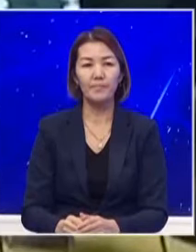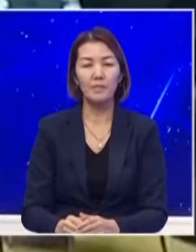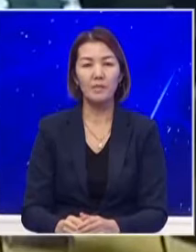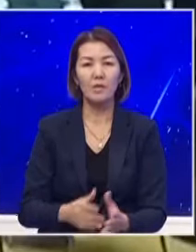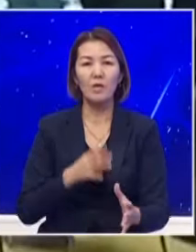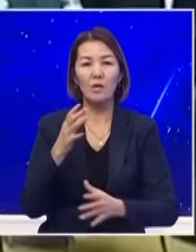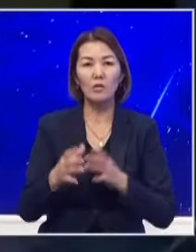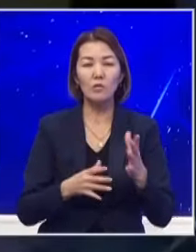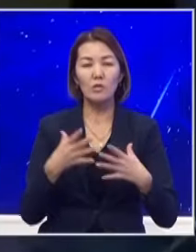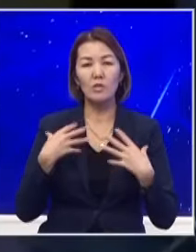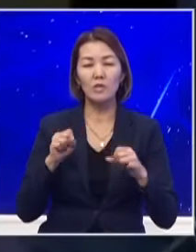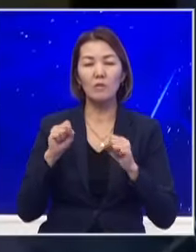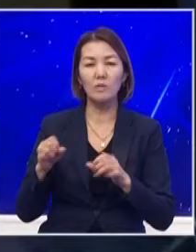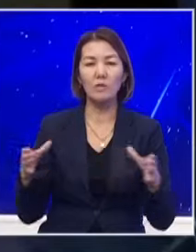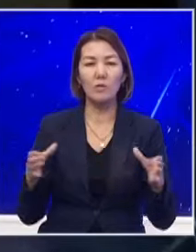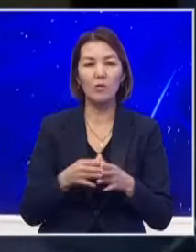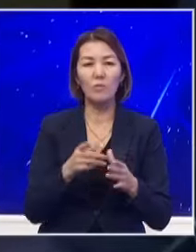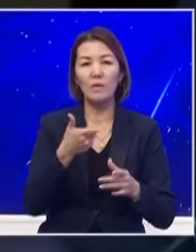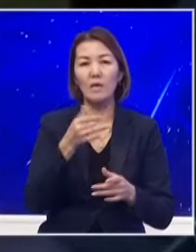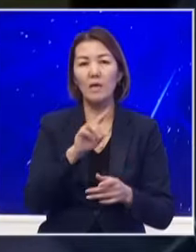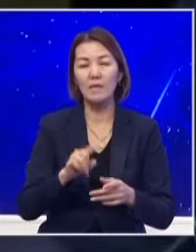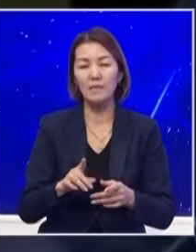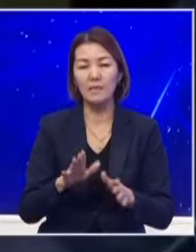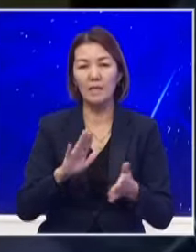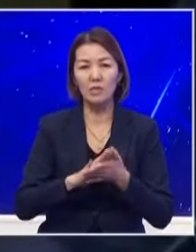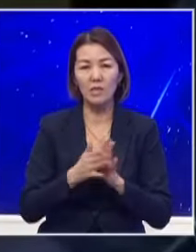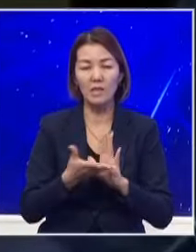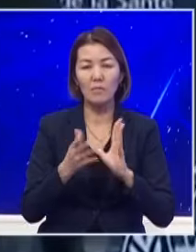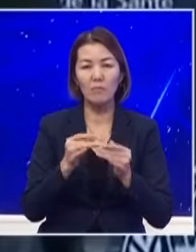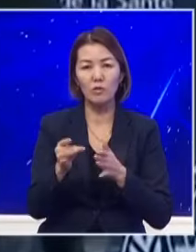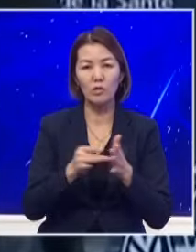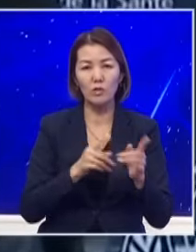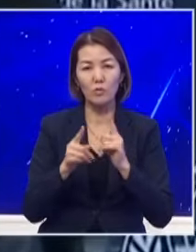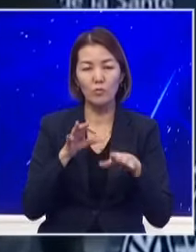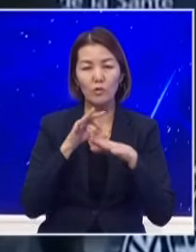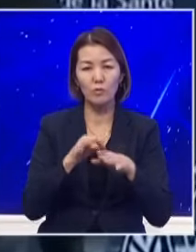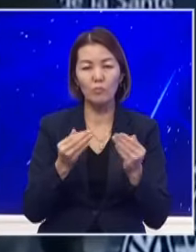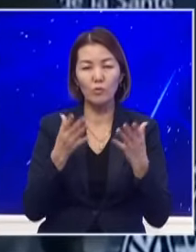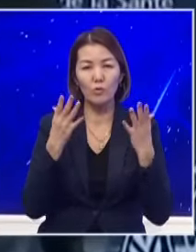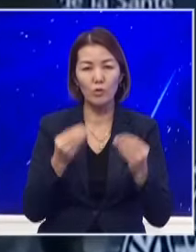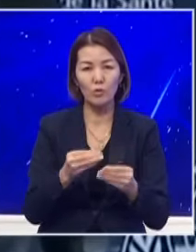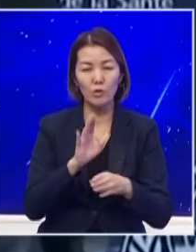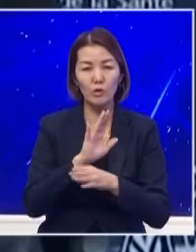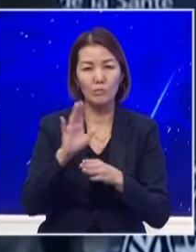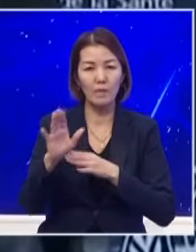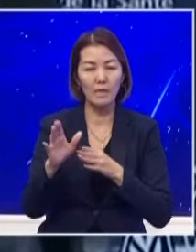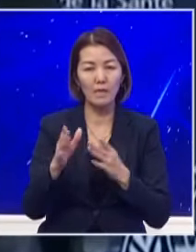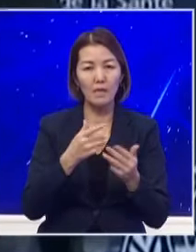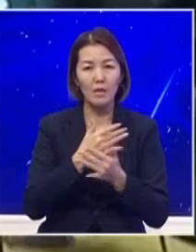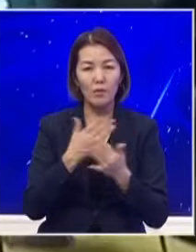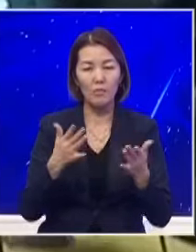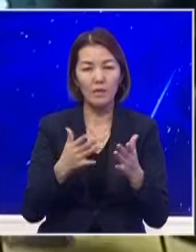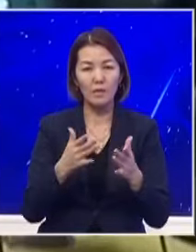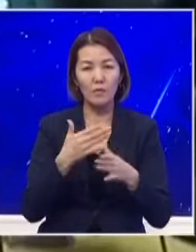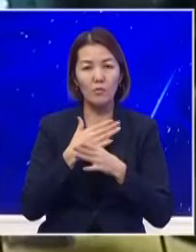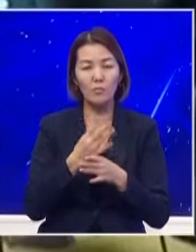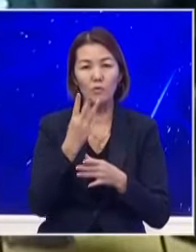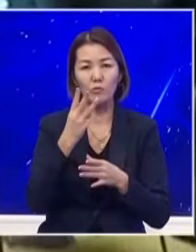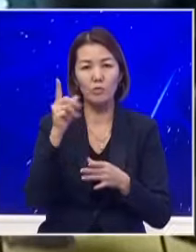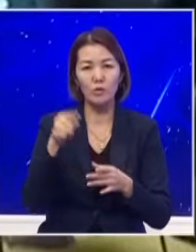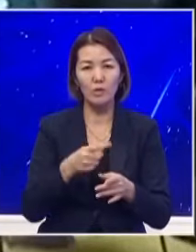Дүние жүзілік денсаулық сақтау ұйымы Газа секторындағы жағдай бойынша шұғыл отырыс өткізді. Бүгінде елге жіберілетін гуманитарлық көмектің 3-тен 1-і